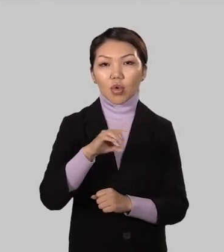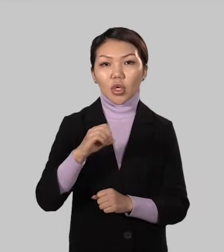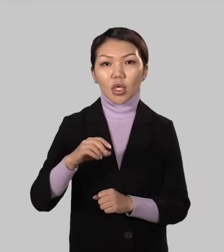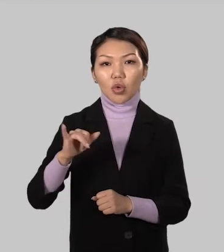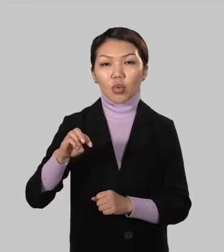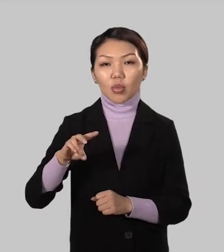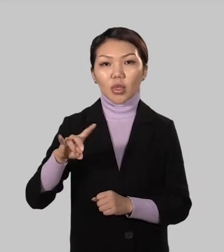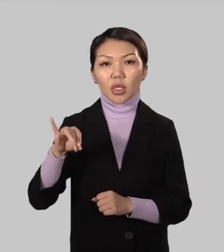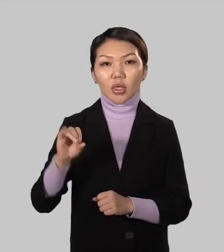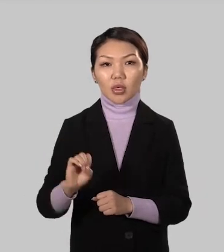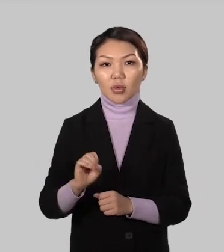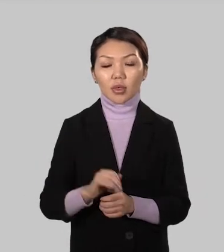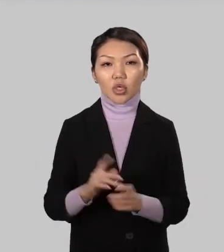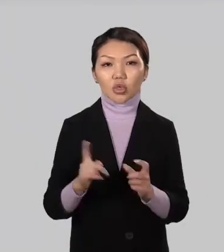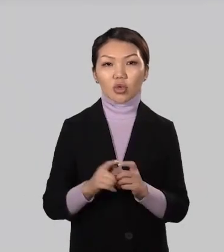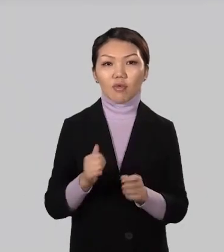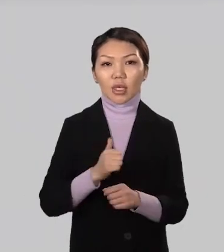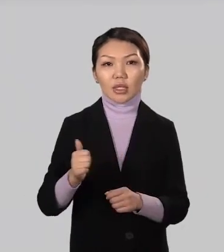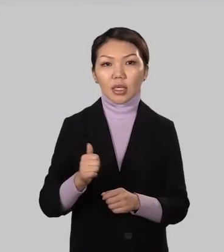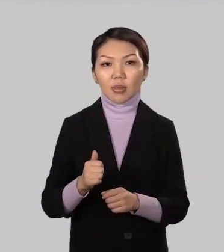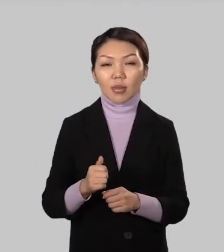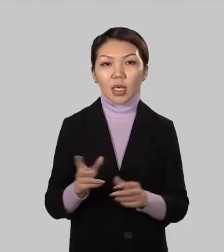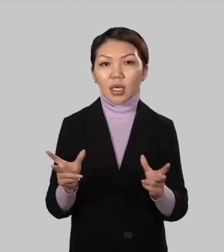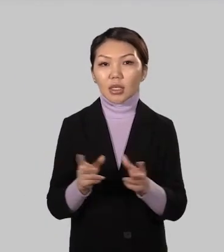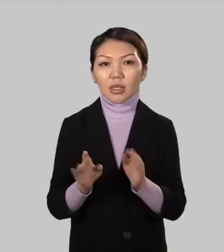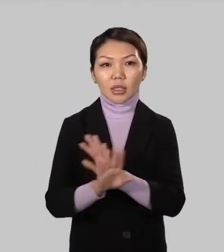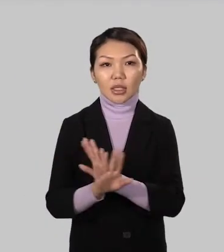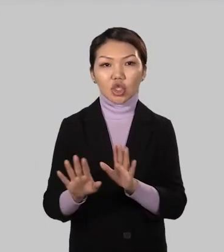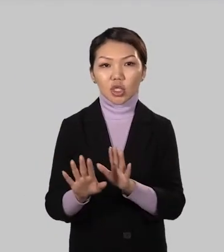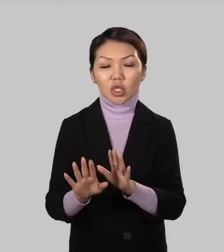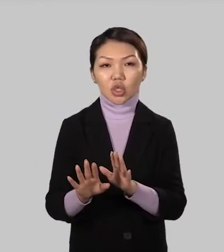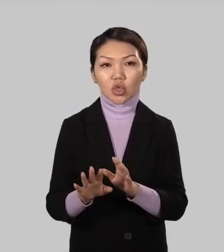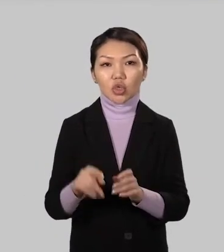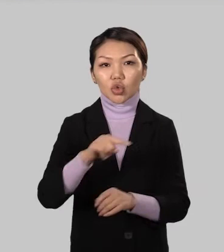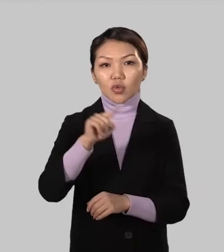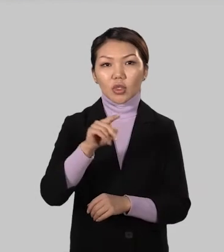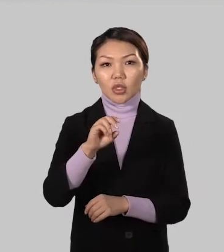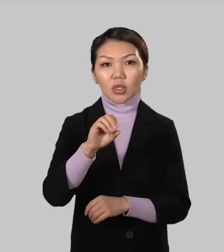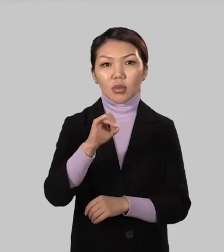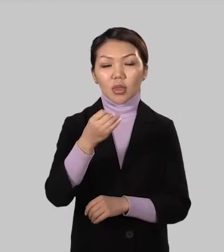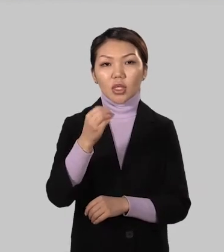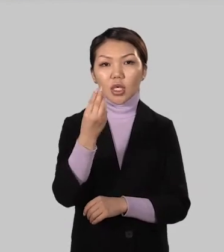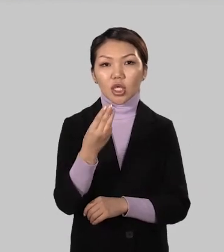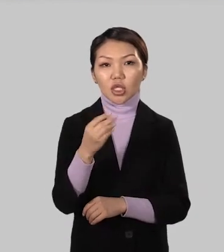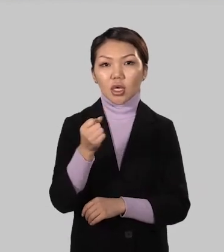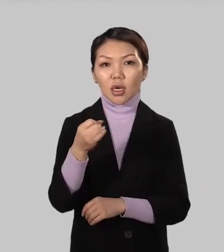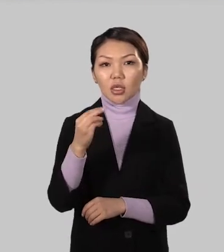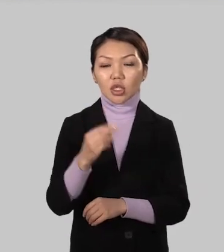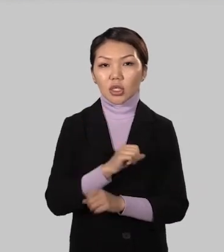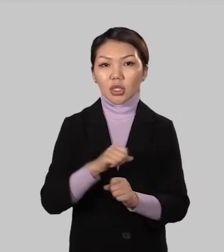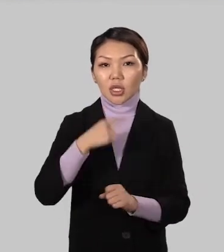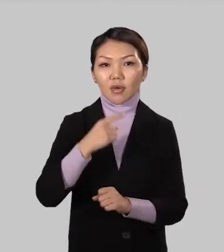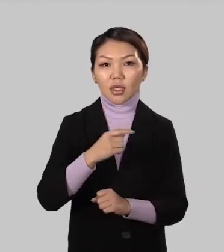умнее слова самый не сочетается с суффиксами ей лишь нельзя